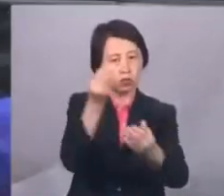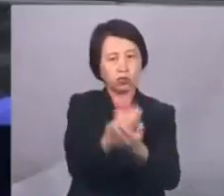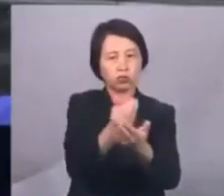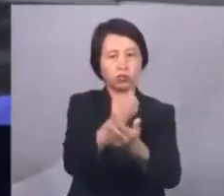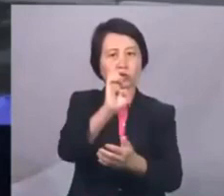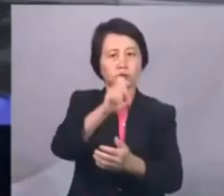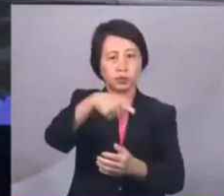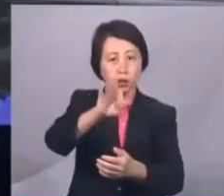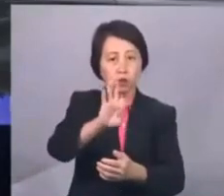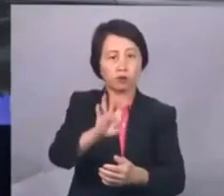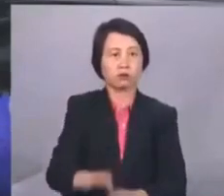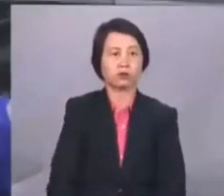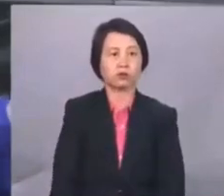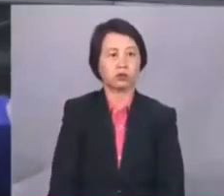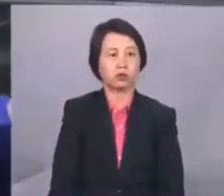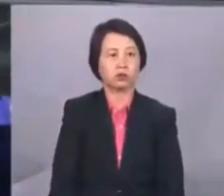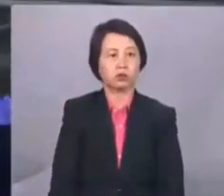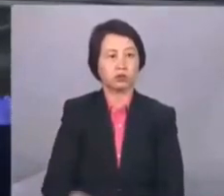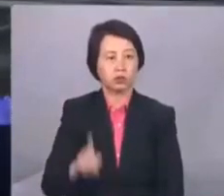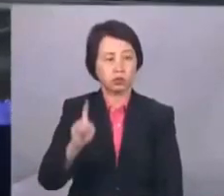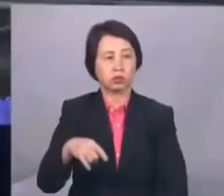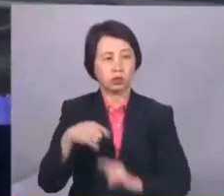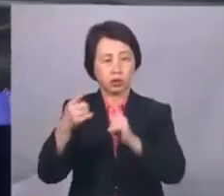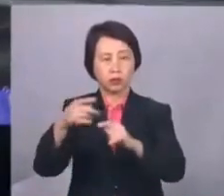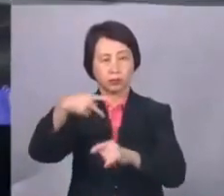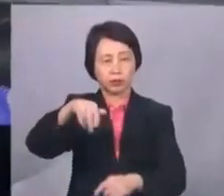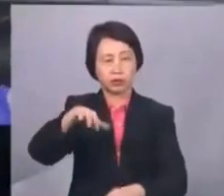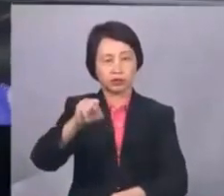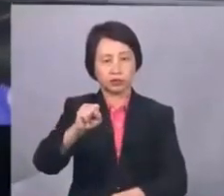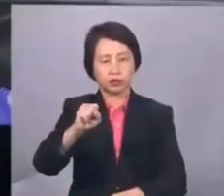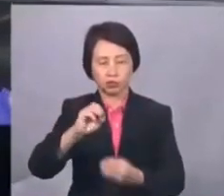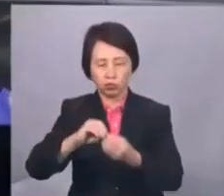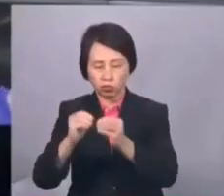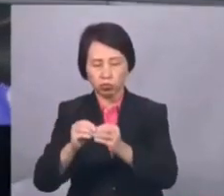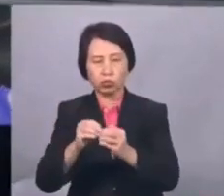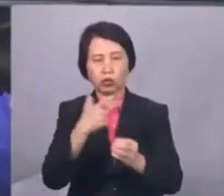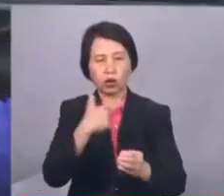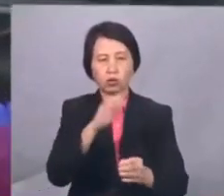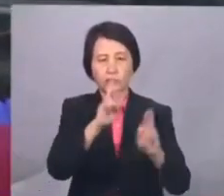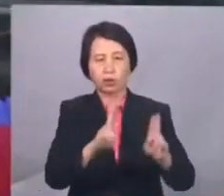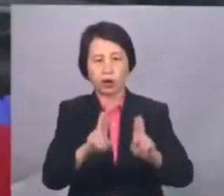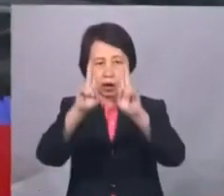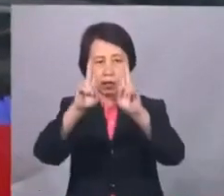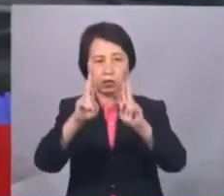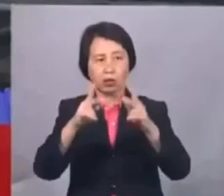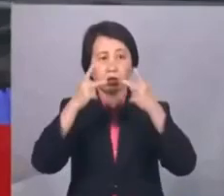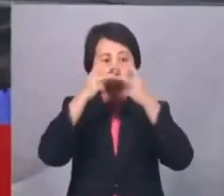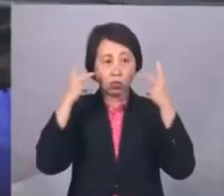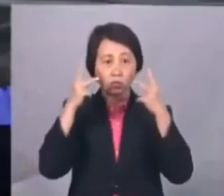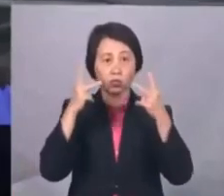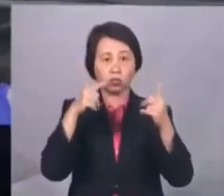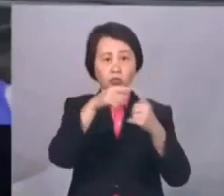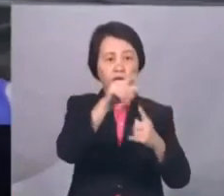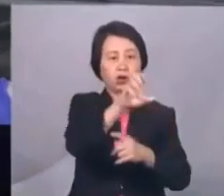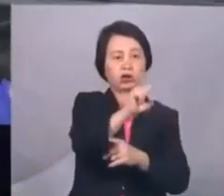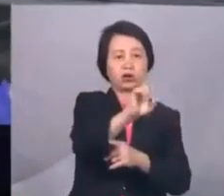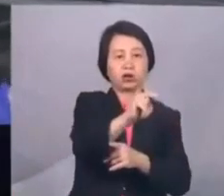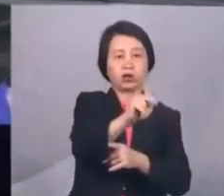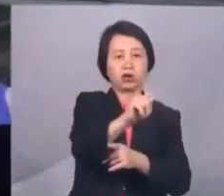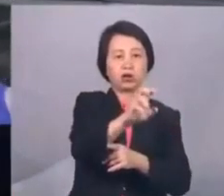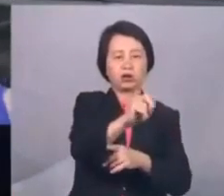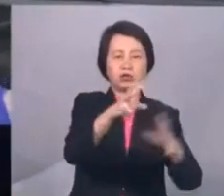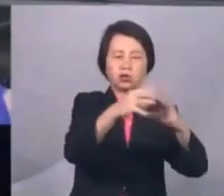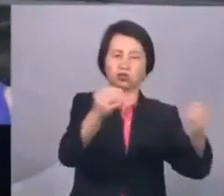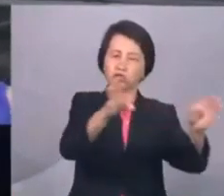ini akan datang qnumber Kenongo lama-lama Saya yakin toddieland update Dhoho kucing termasuk Sito tutup jadi